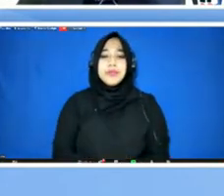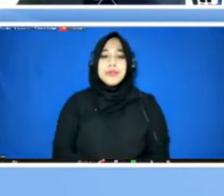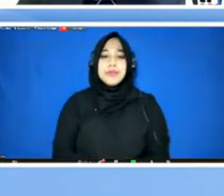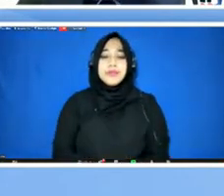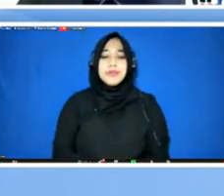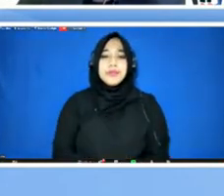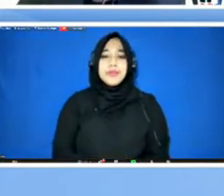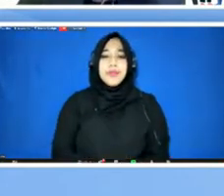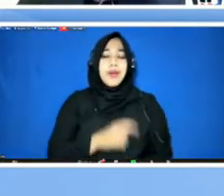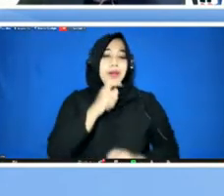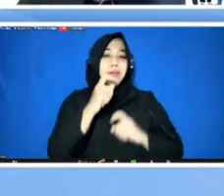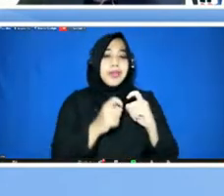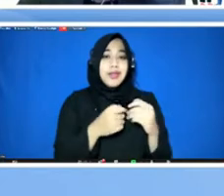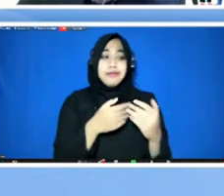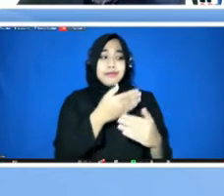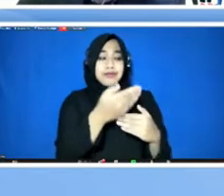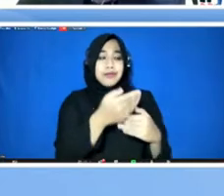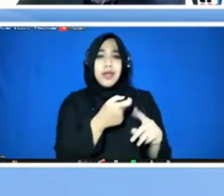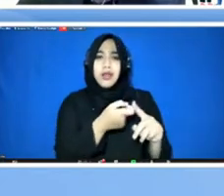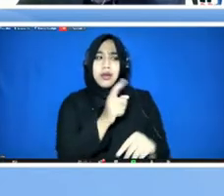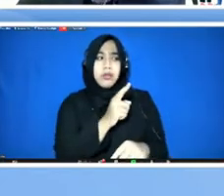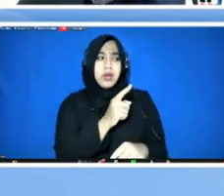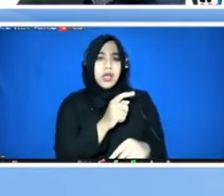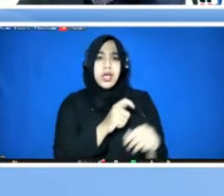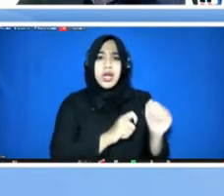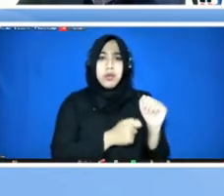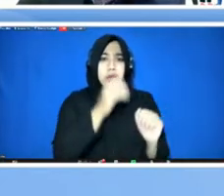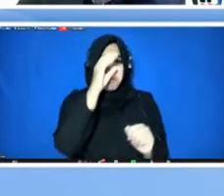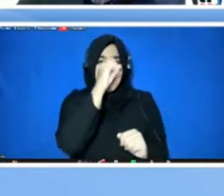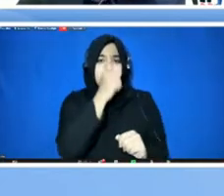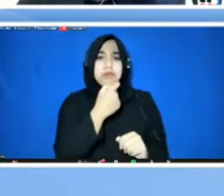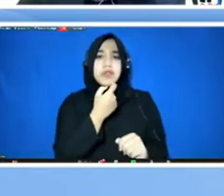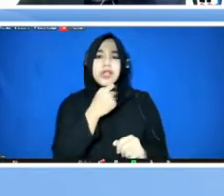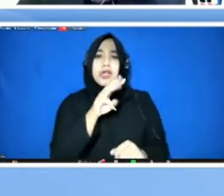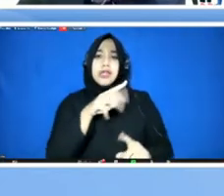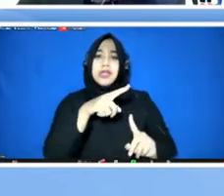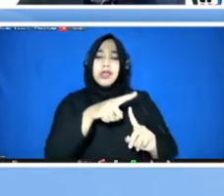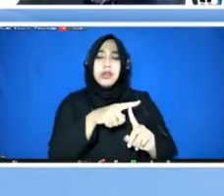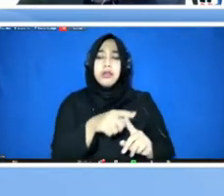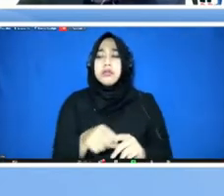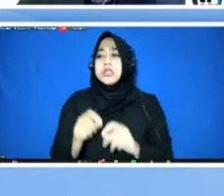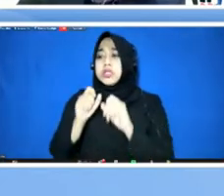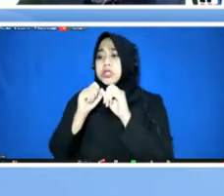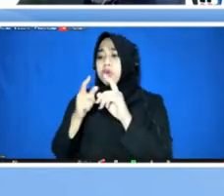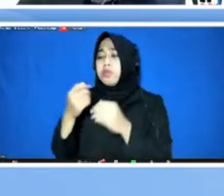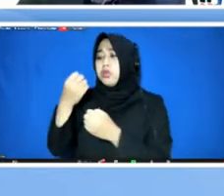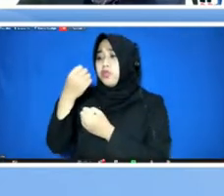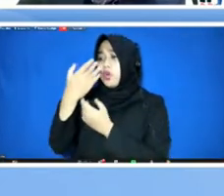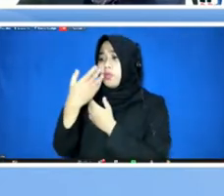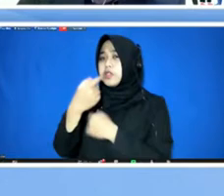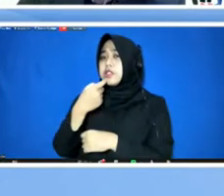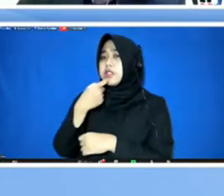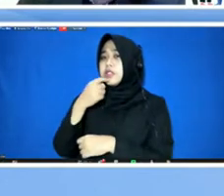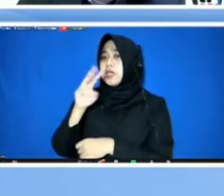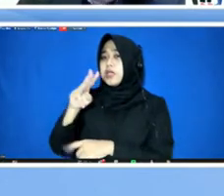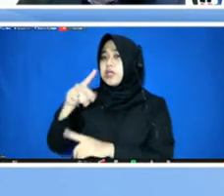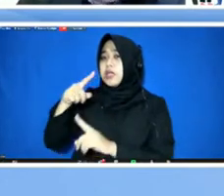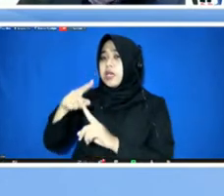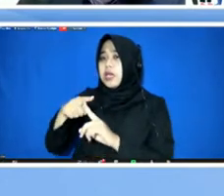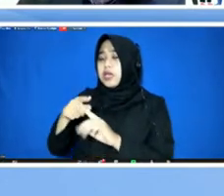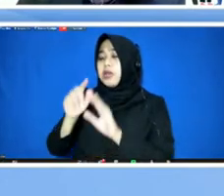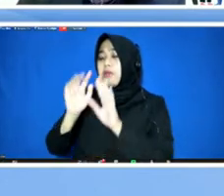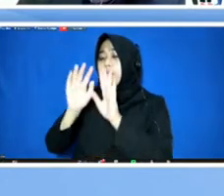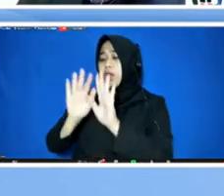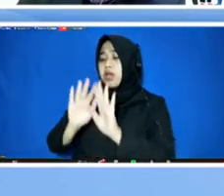Pertanyaan berikutnya, dari mana responden mengetahui tentang 3T? Mayoritas responden mendapatkan informasi mengenai 3T dan dari media